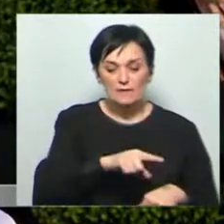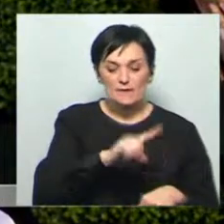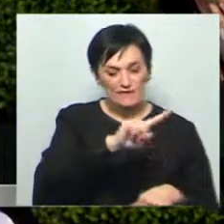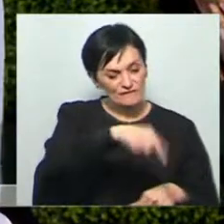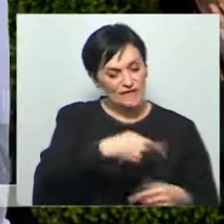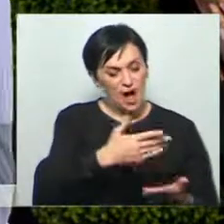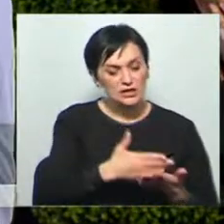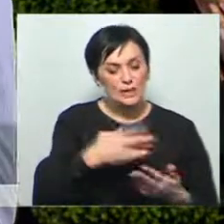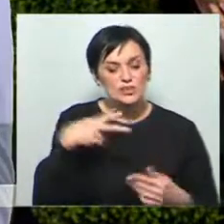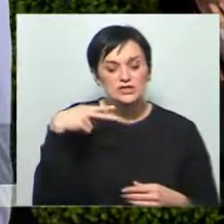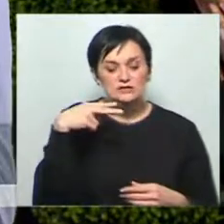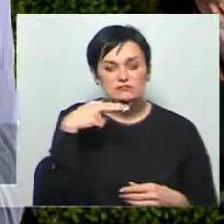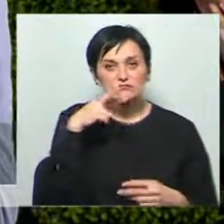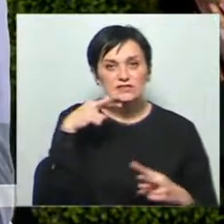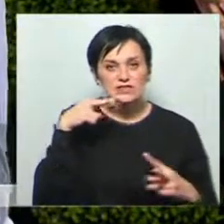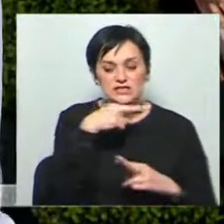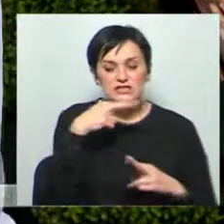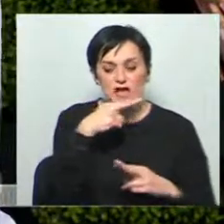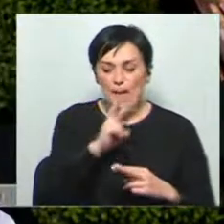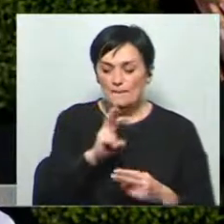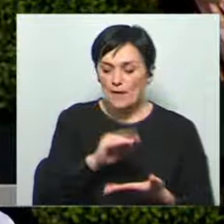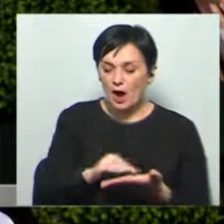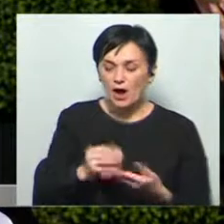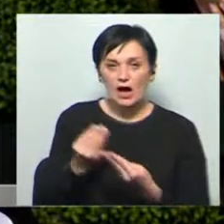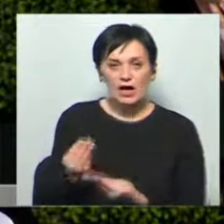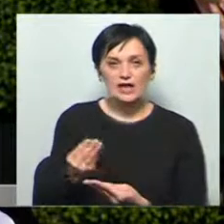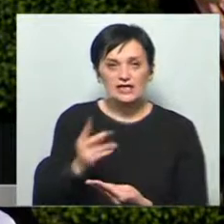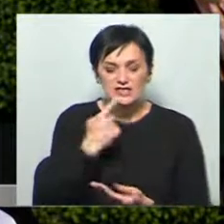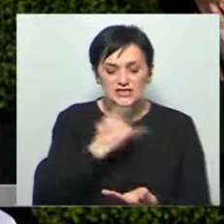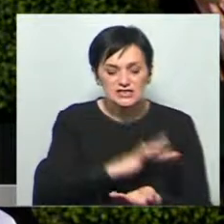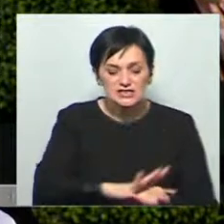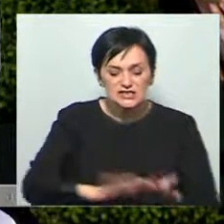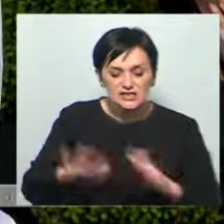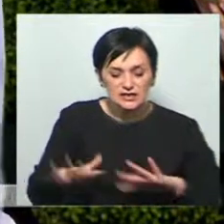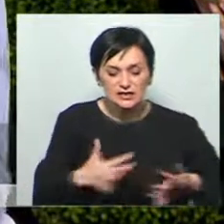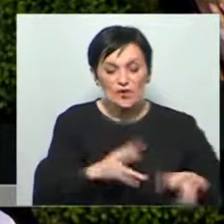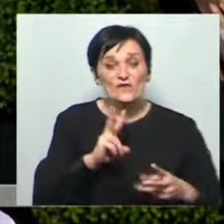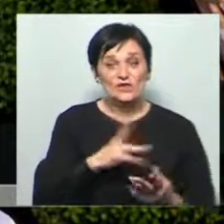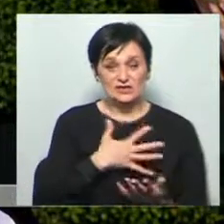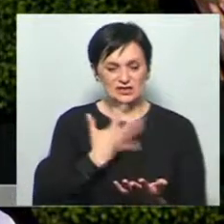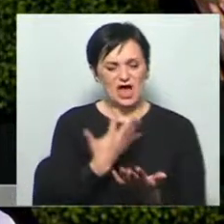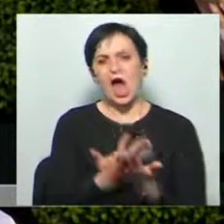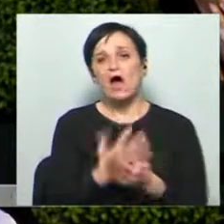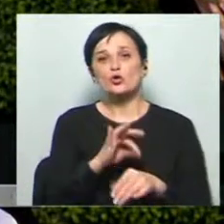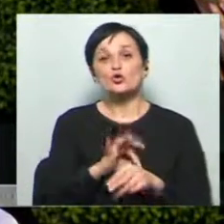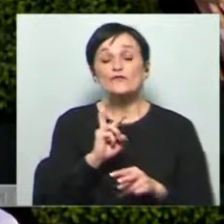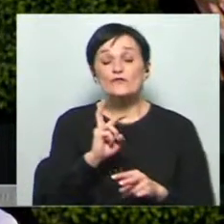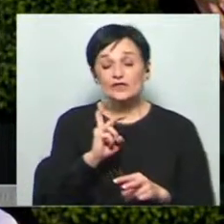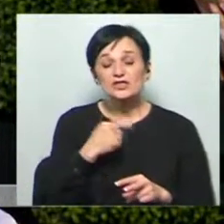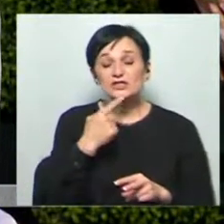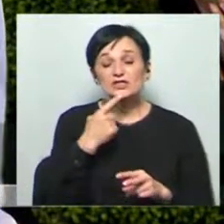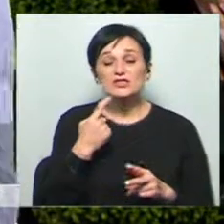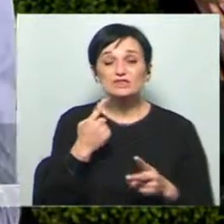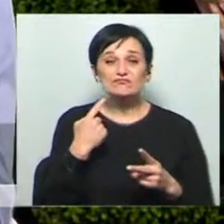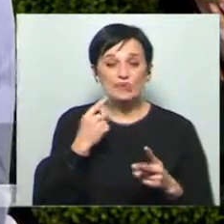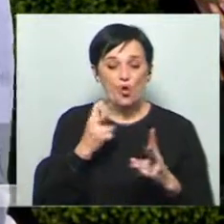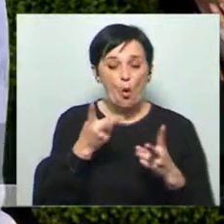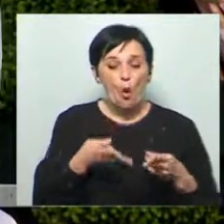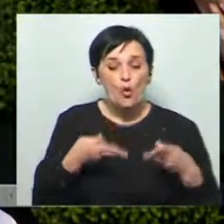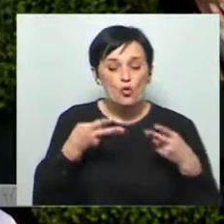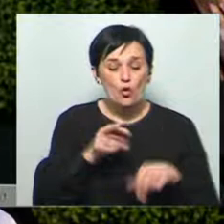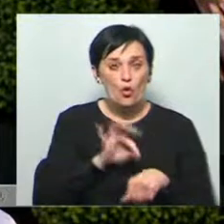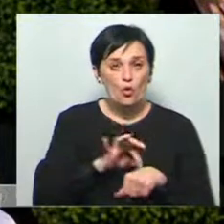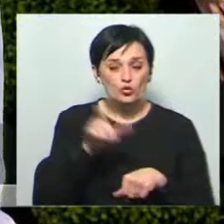გამათხელებელი დანიშნოს. ანუ ესეთი პაციენტები, ვისაც აქტიური დაავადება აქვთ, განსაკუთრებით თუ კიდევ ერთხელ ონკოლოგიურ პათოლოგიას განვიხილავ,